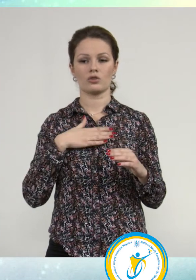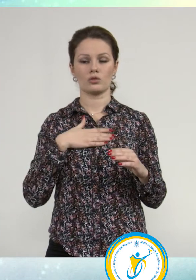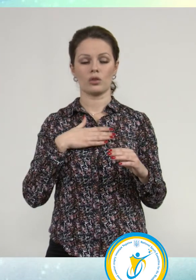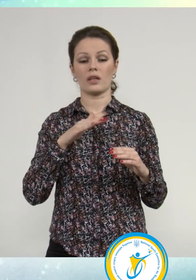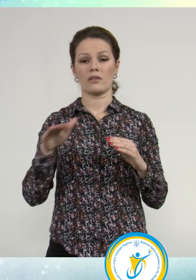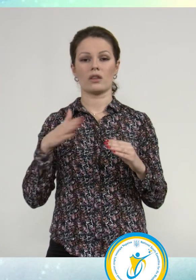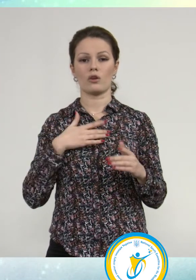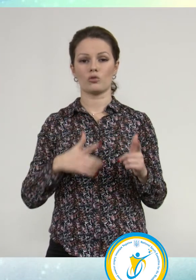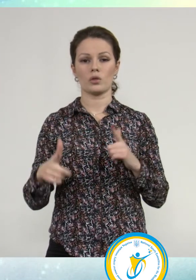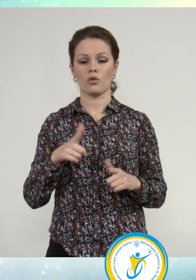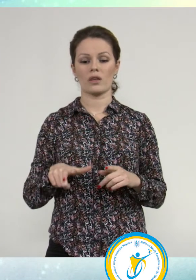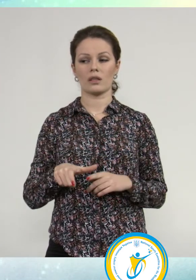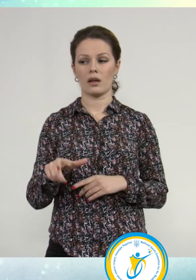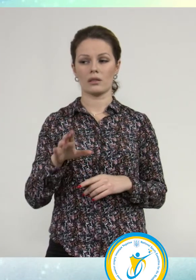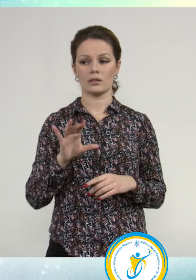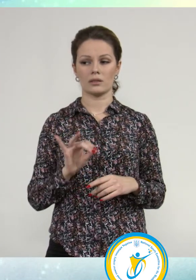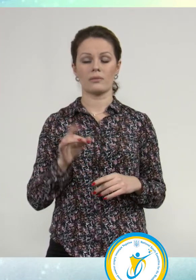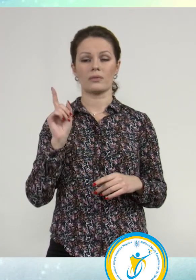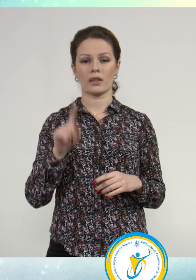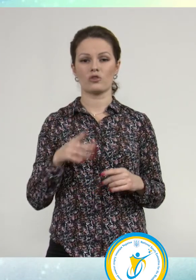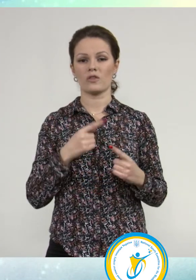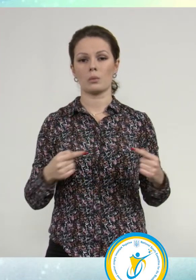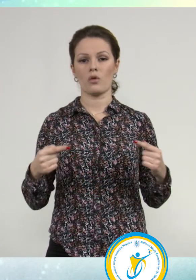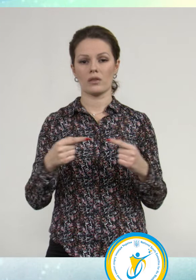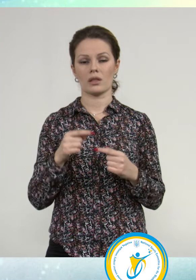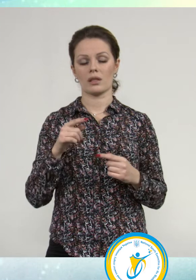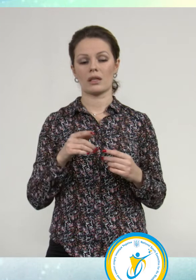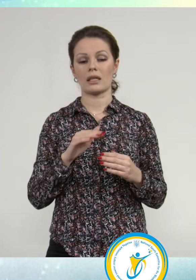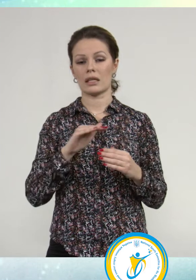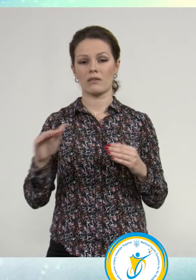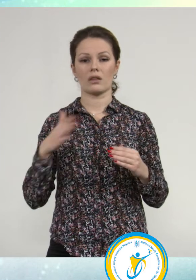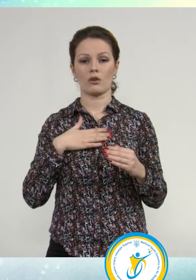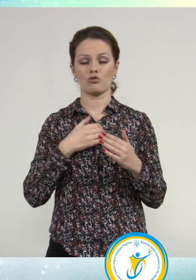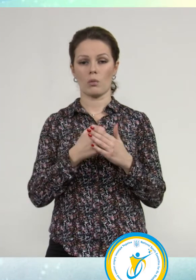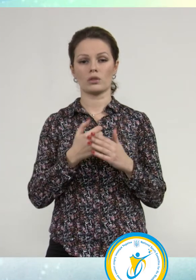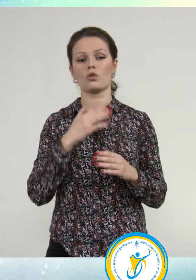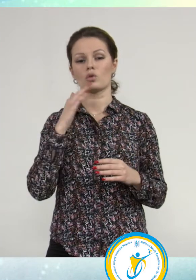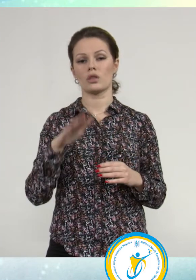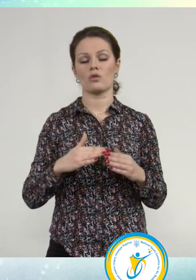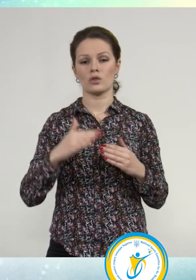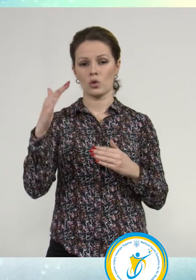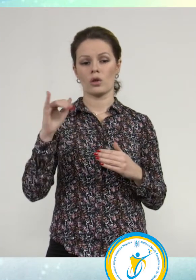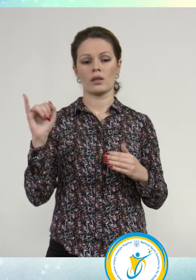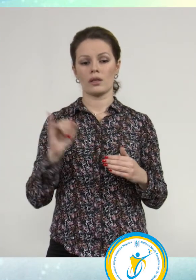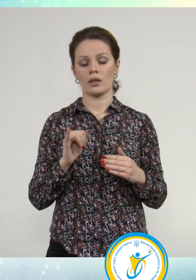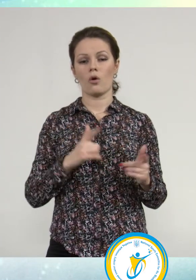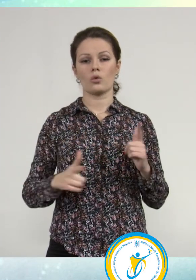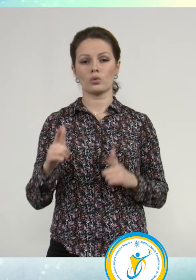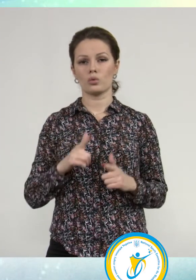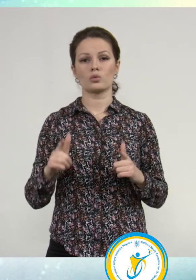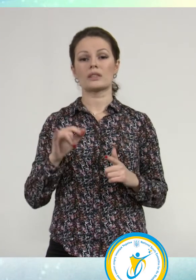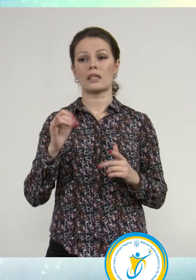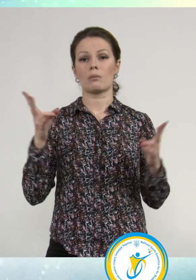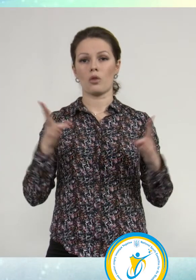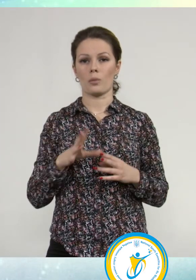трас, а також відповідний рівень бази достатньо високий і котується у світі. Ми